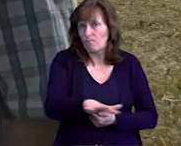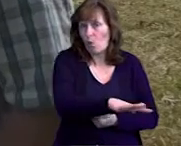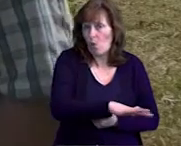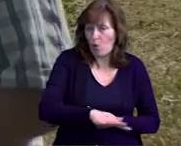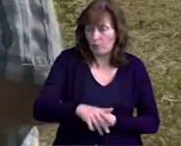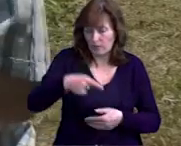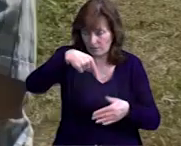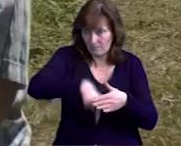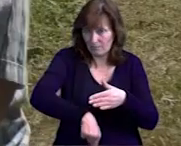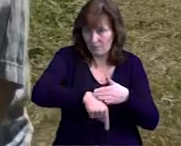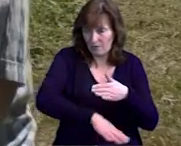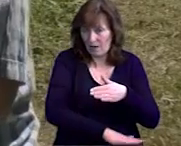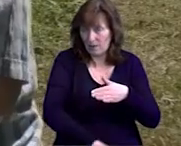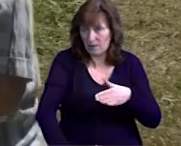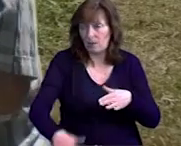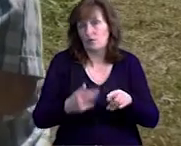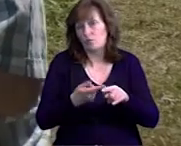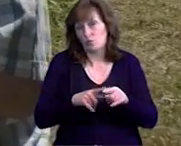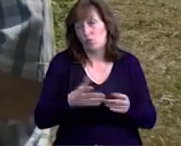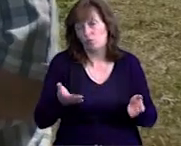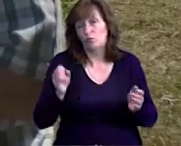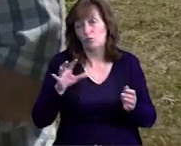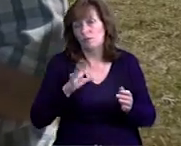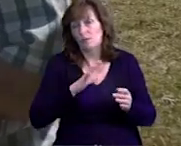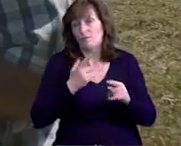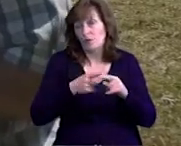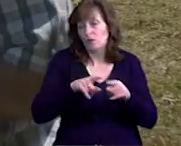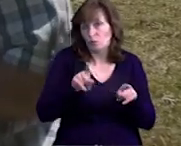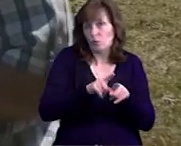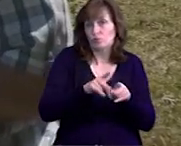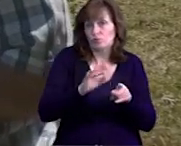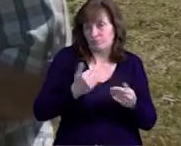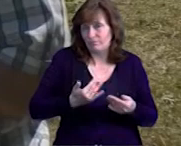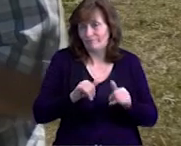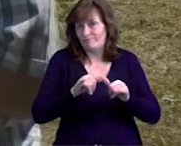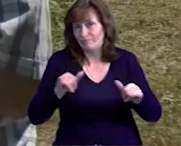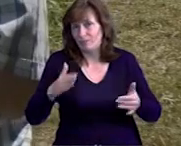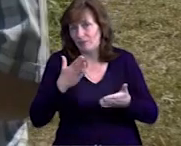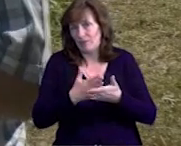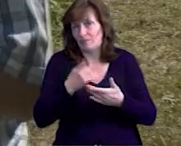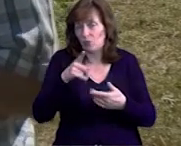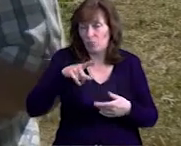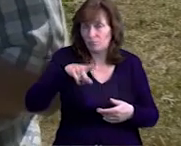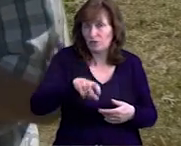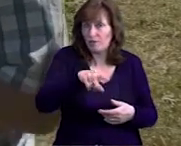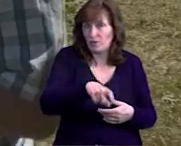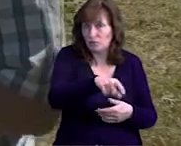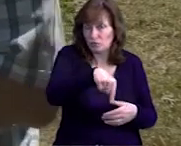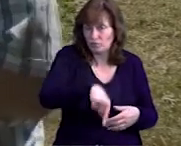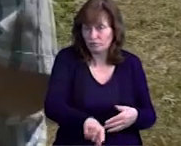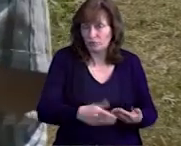дні, то слід подумати про трубочника. Є такий гарненький черв'ячок,